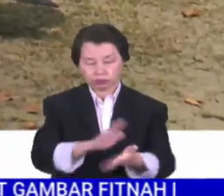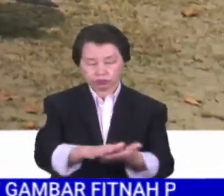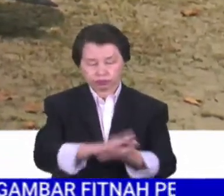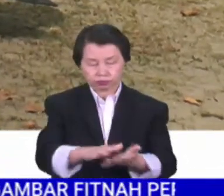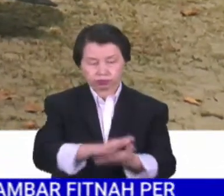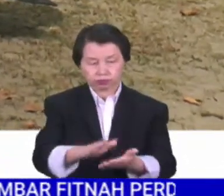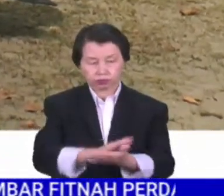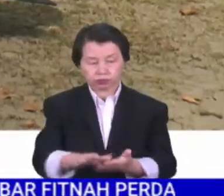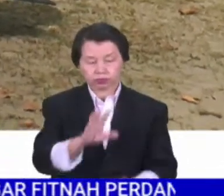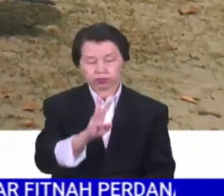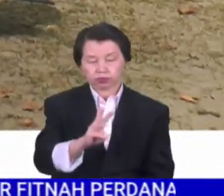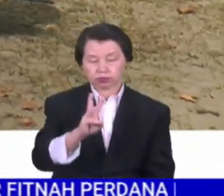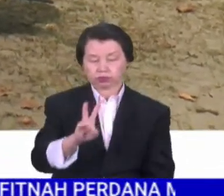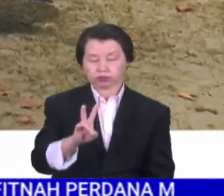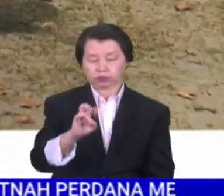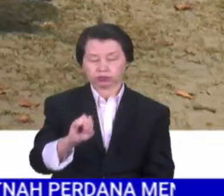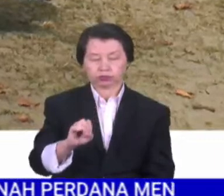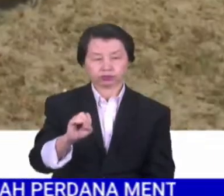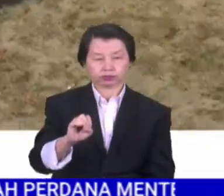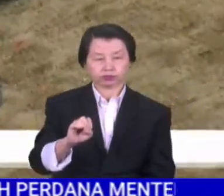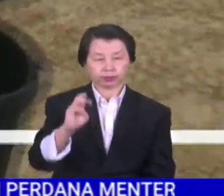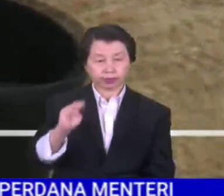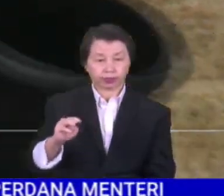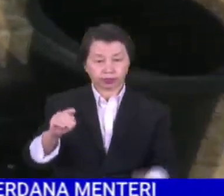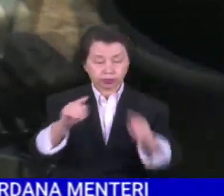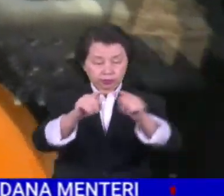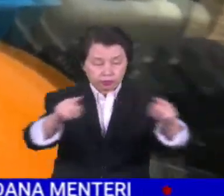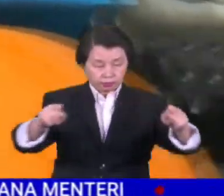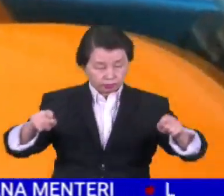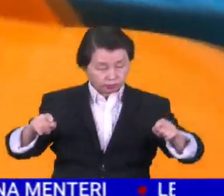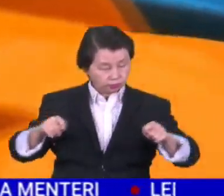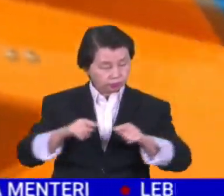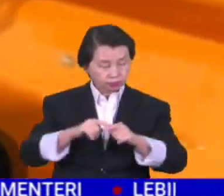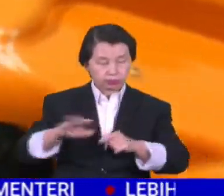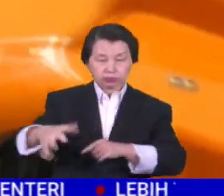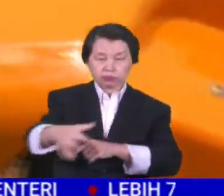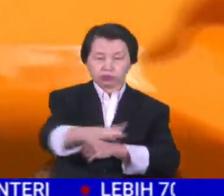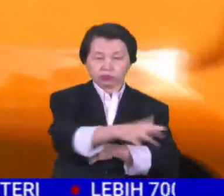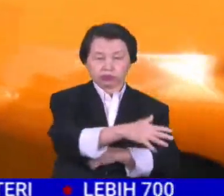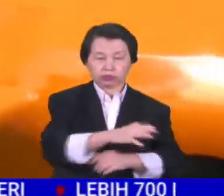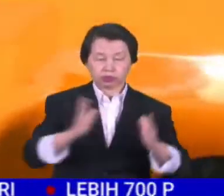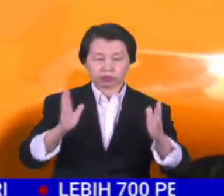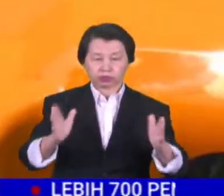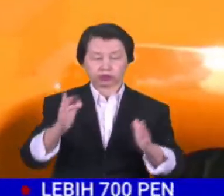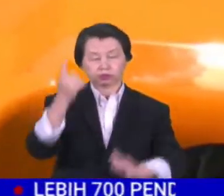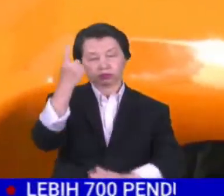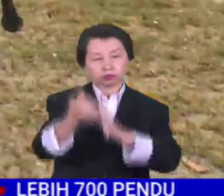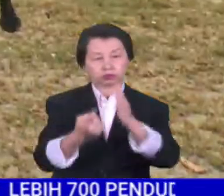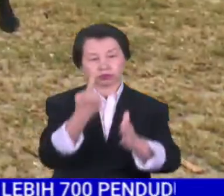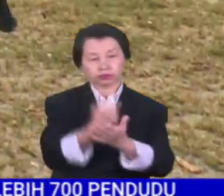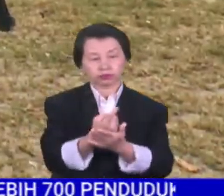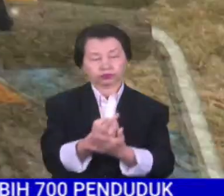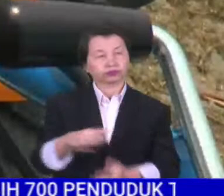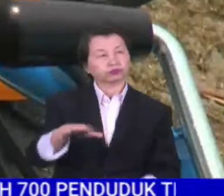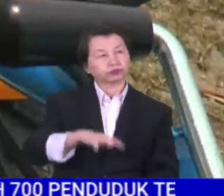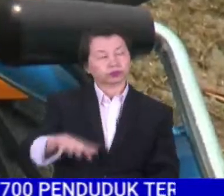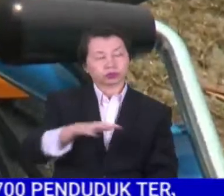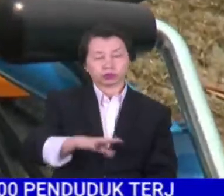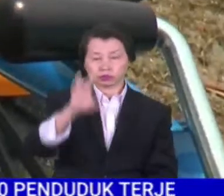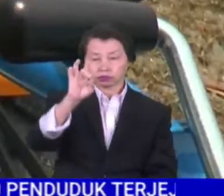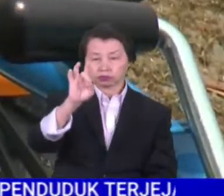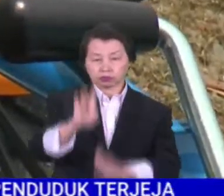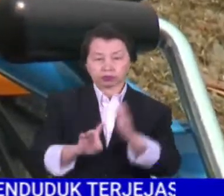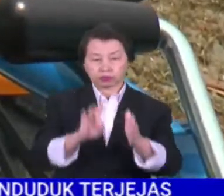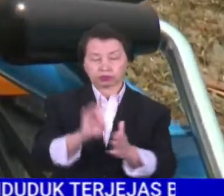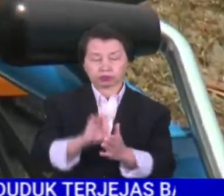membersihkan 670 meter persegi kawasan pesisiran pantai dalam tempoh sejam dan kira-kira 8 jam